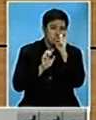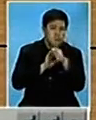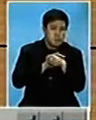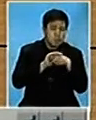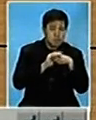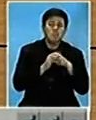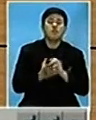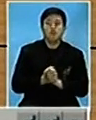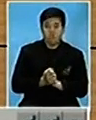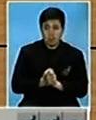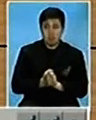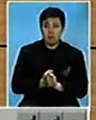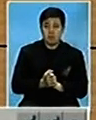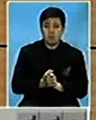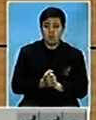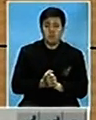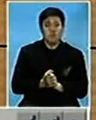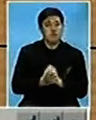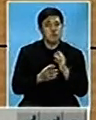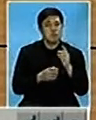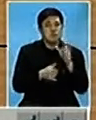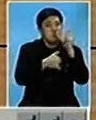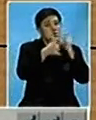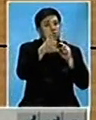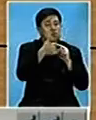ท่านทำอะไร